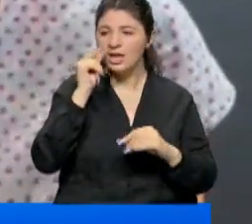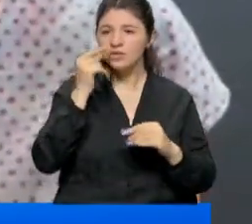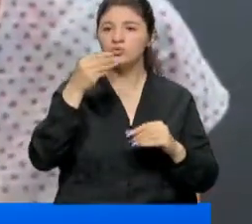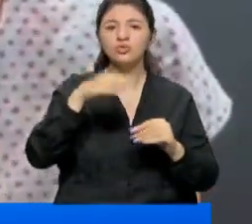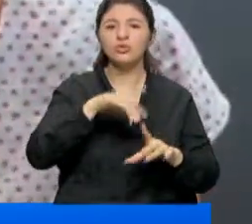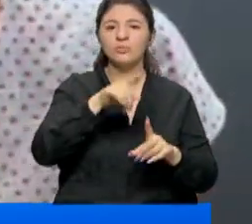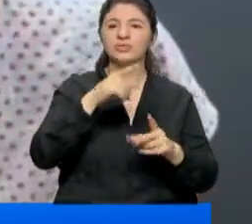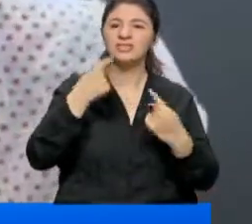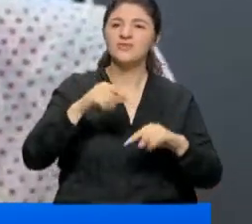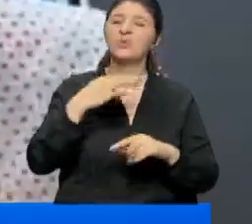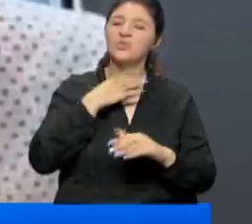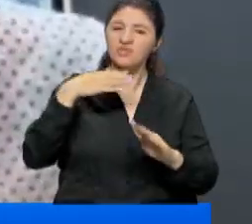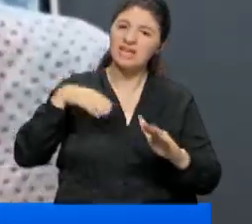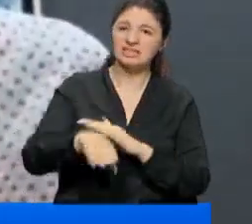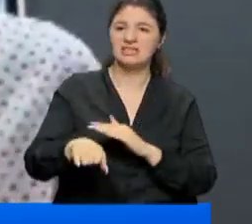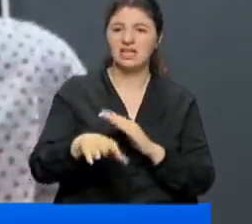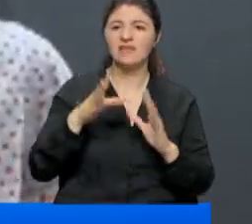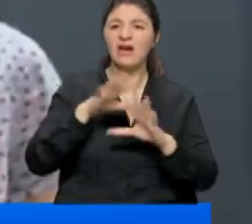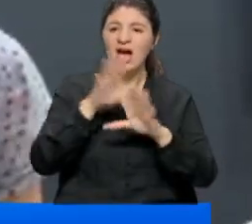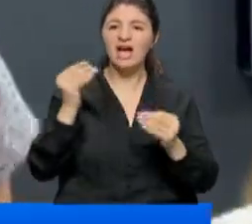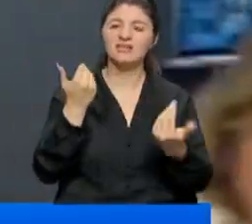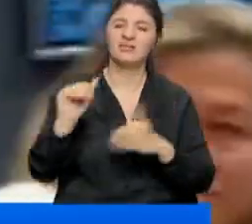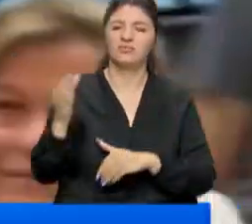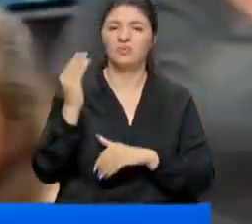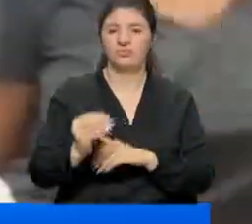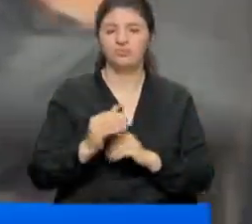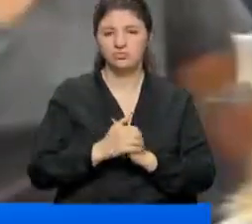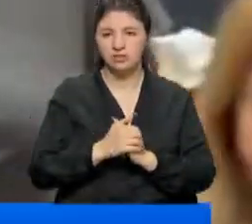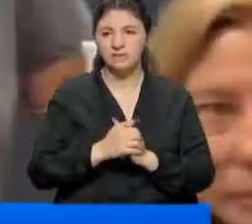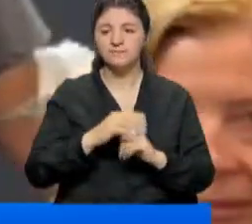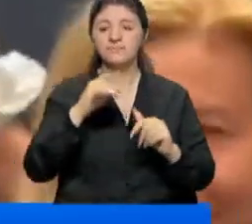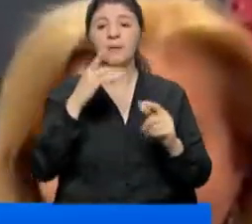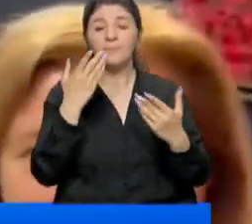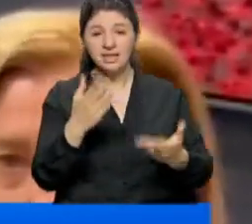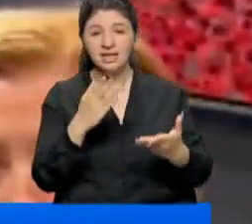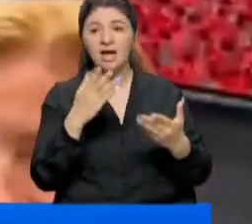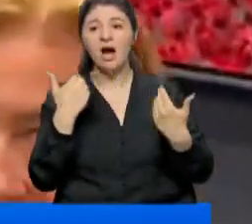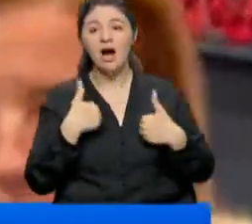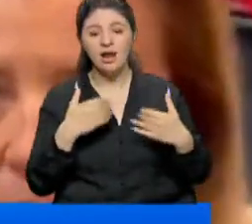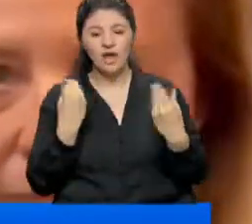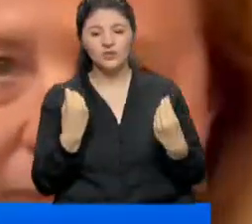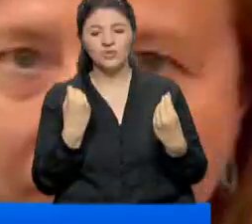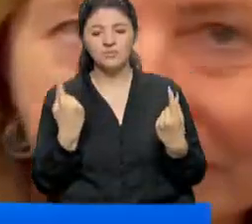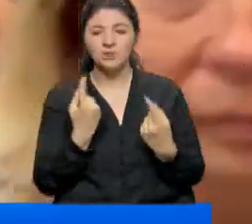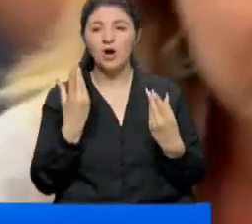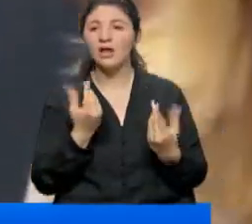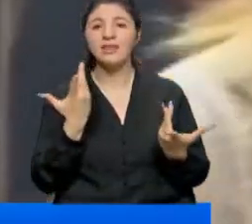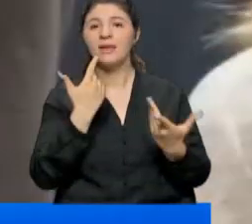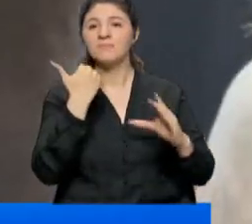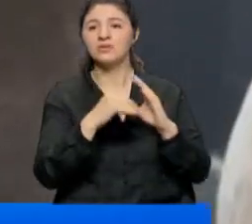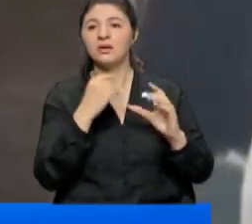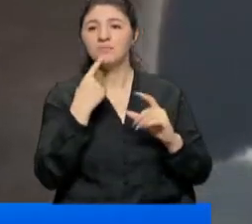çocuklarını busun ama lütfen soslarla herkese Tamam peki olanlara mesaj